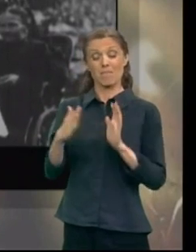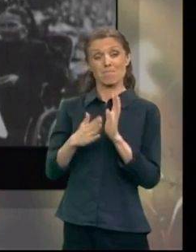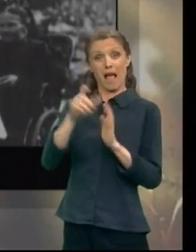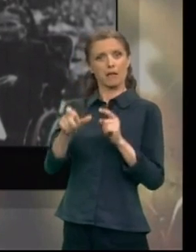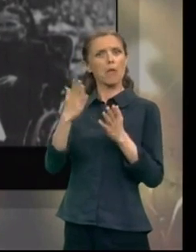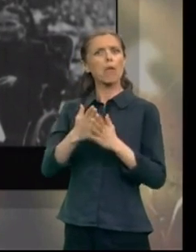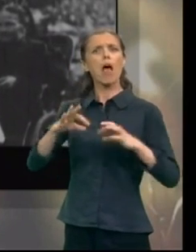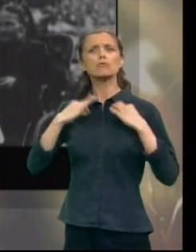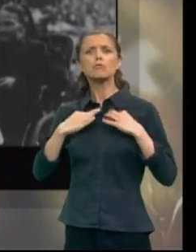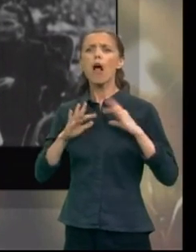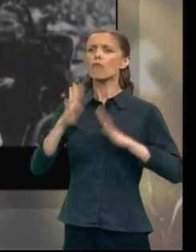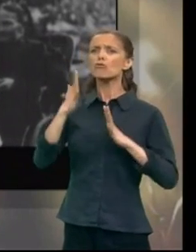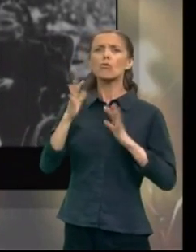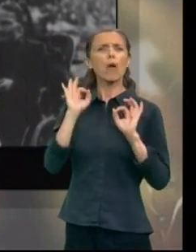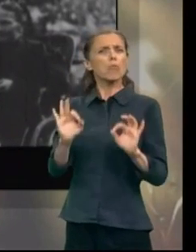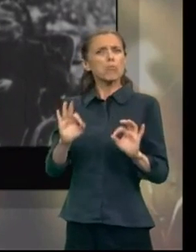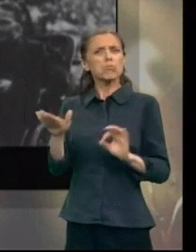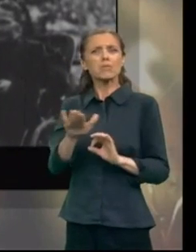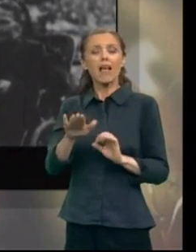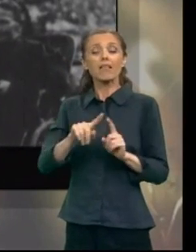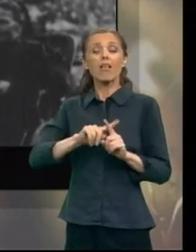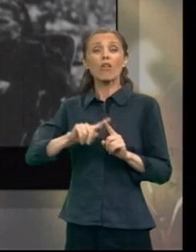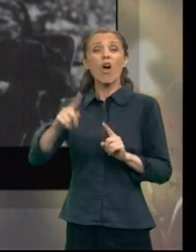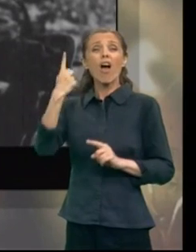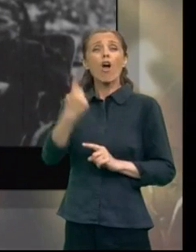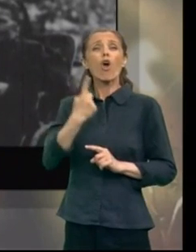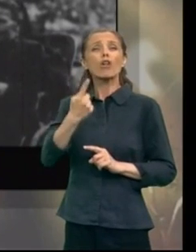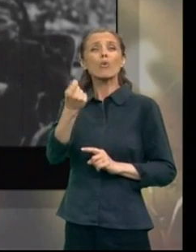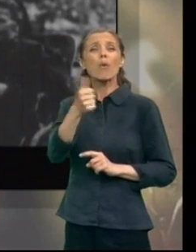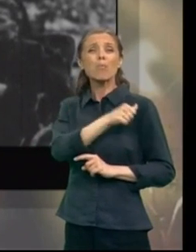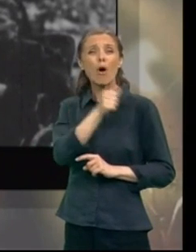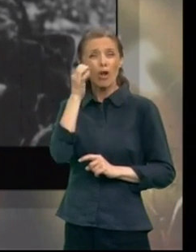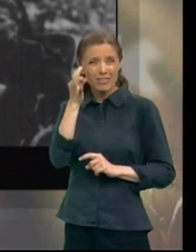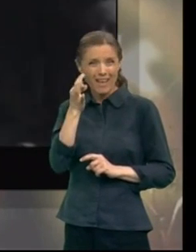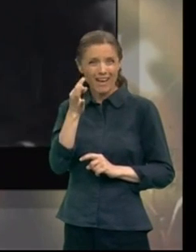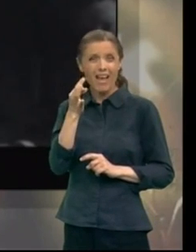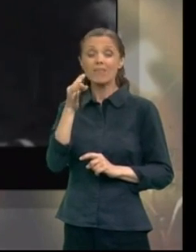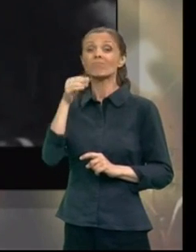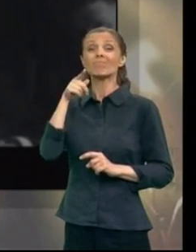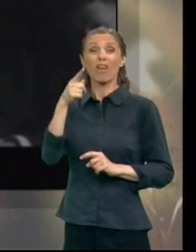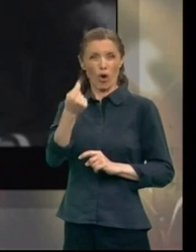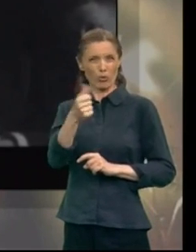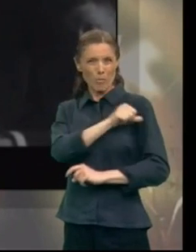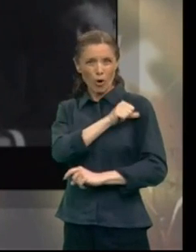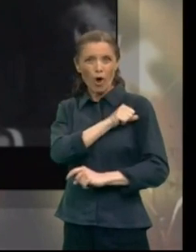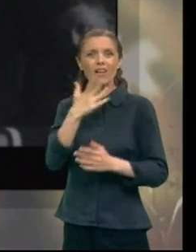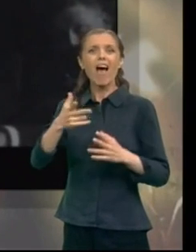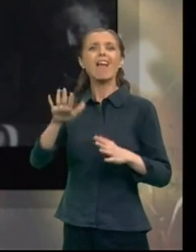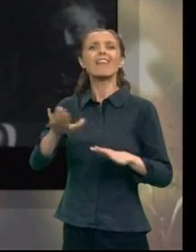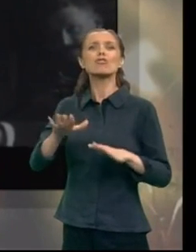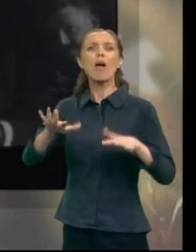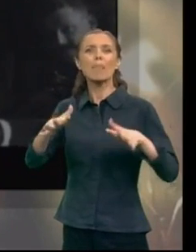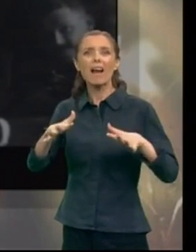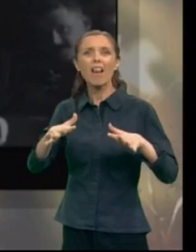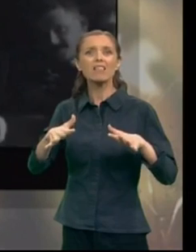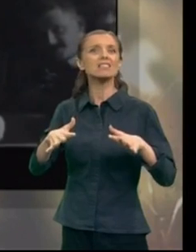bila zdravo, živahno i bezbrižno dete, sve dok se sa 1,5 dana nije razbolela od dečje paralize. Bilo joj je suđeno da nikada više